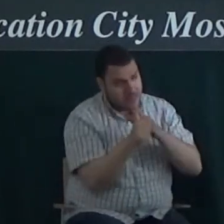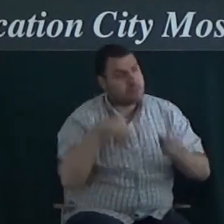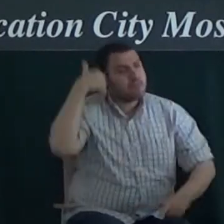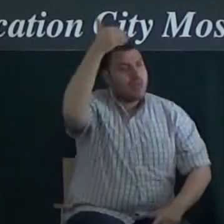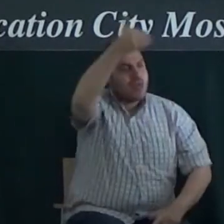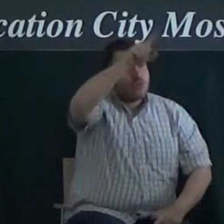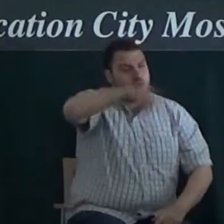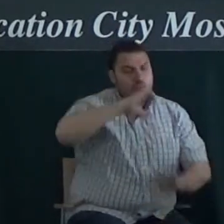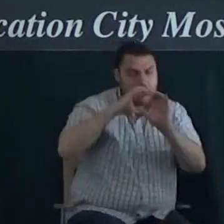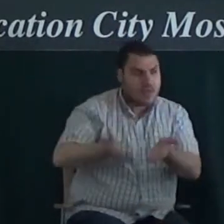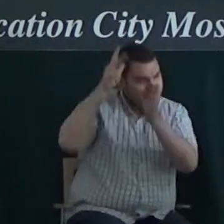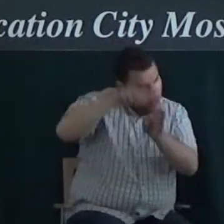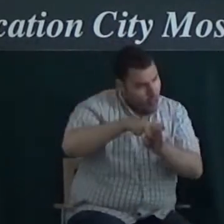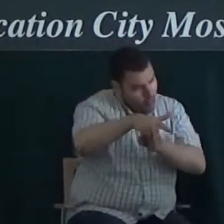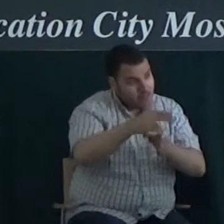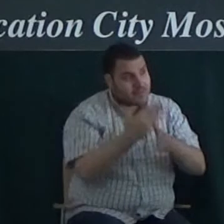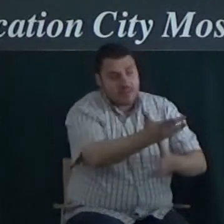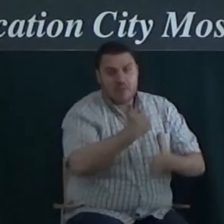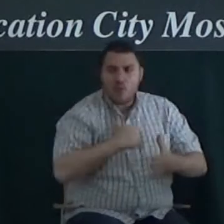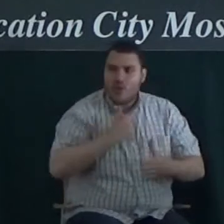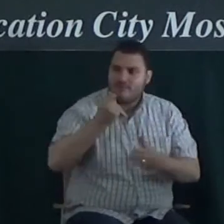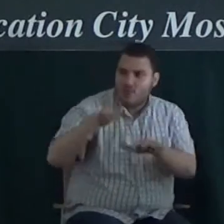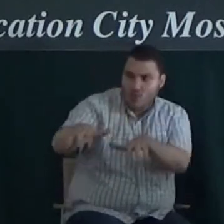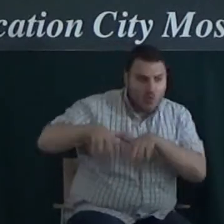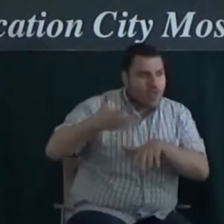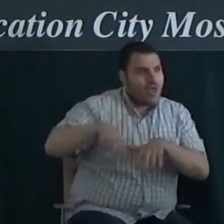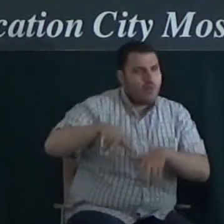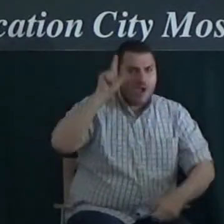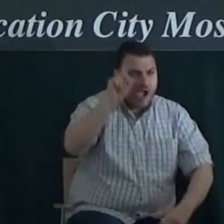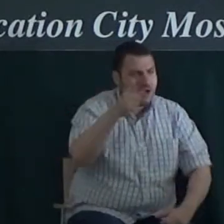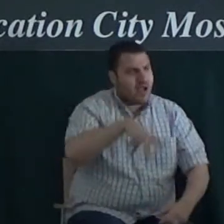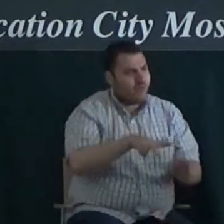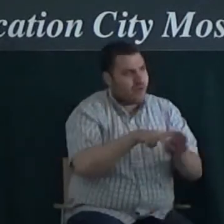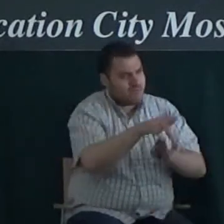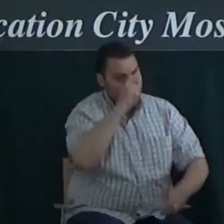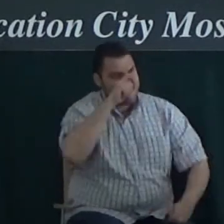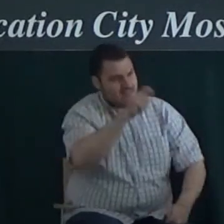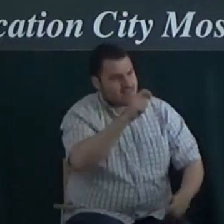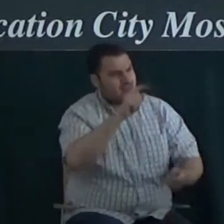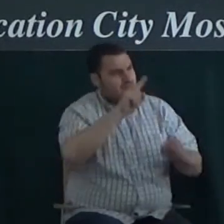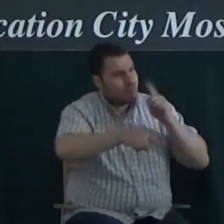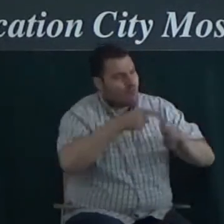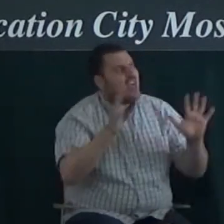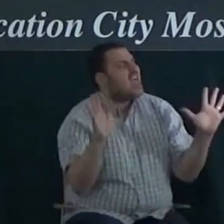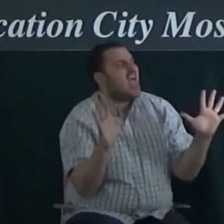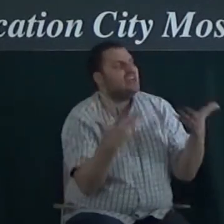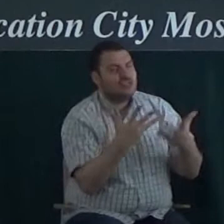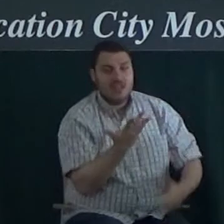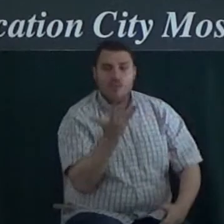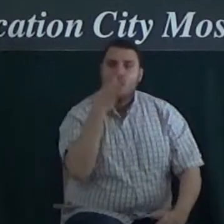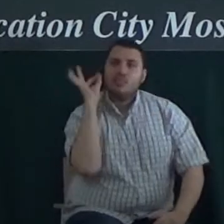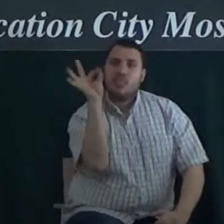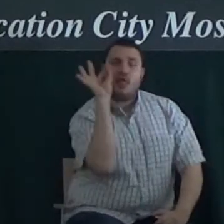كمن يأكل أموالهم أو يؤخر رواتبهم أو الاعتداء عليهم في أجسادهم أو ربما آذاهم